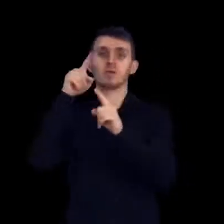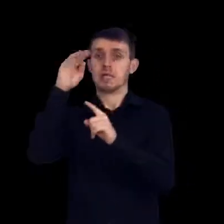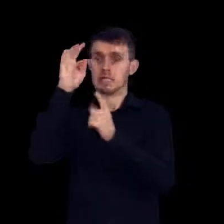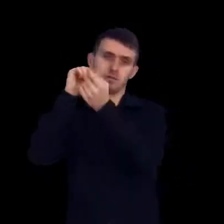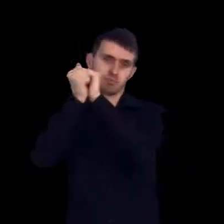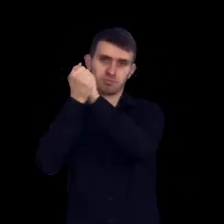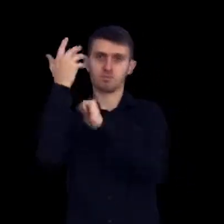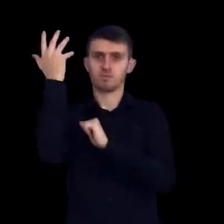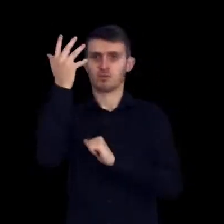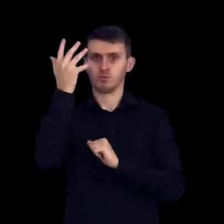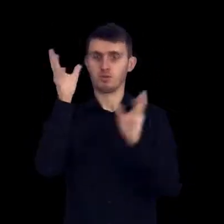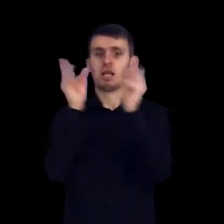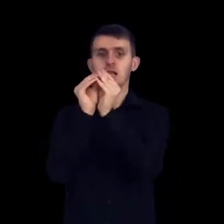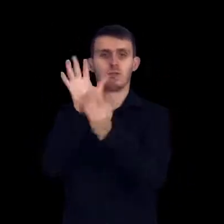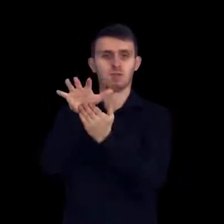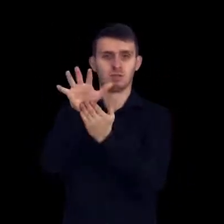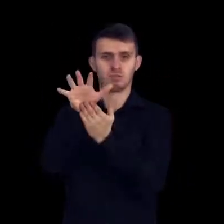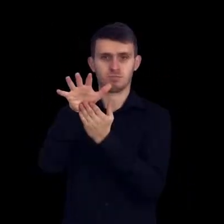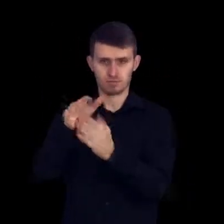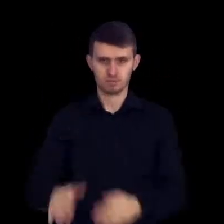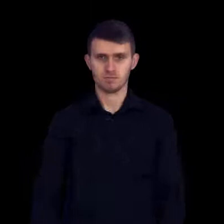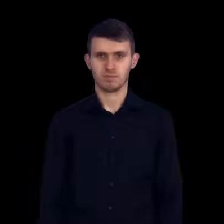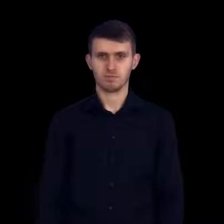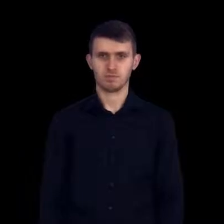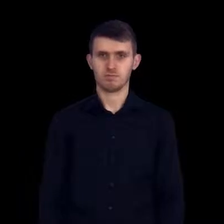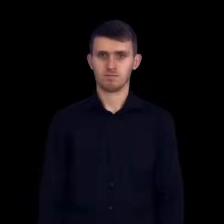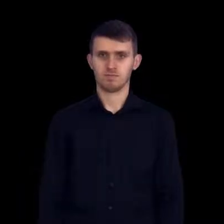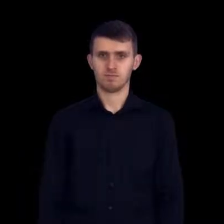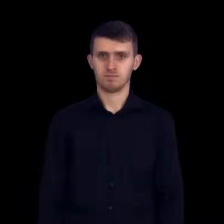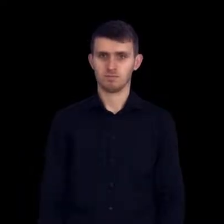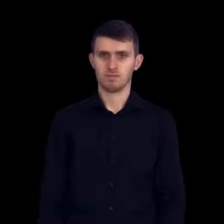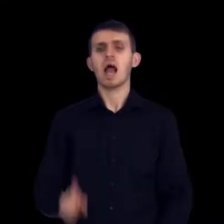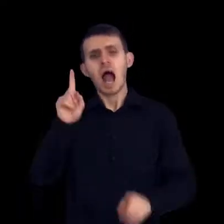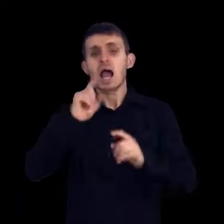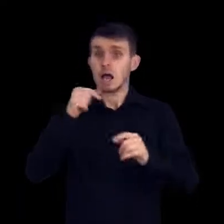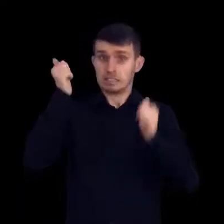wyrażenie przyjmuje postać 10 plus 5 Co daje wynik 15